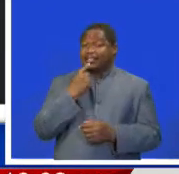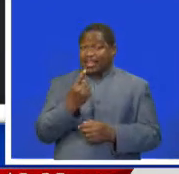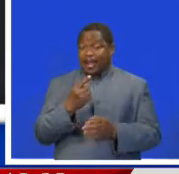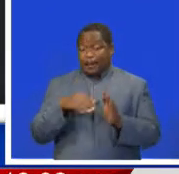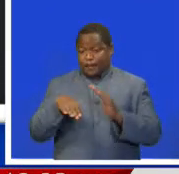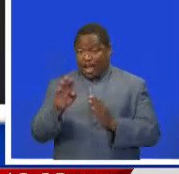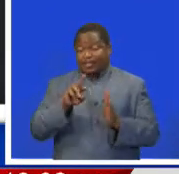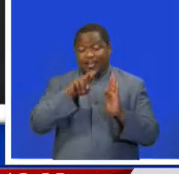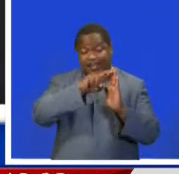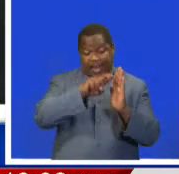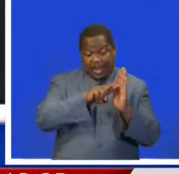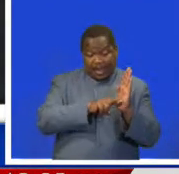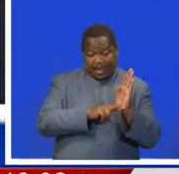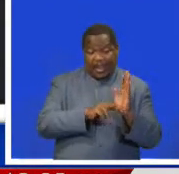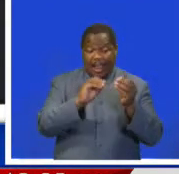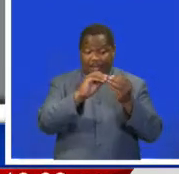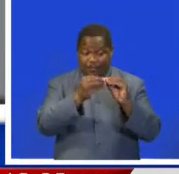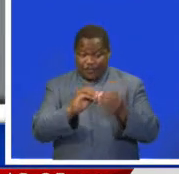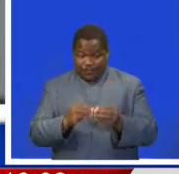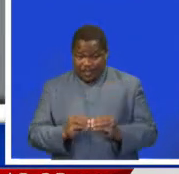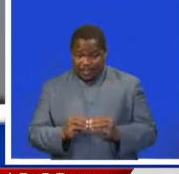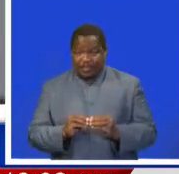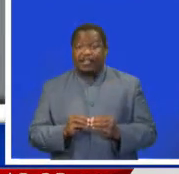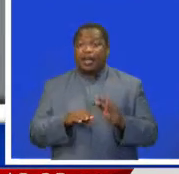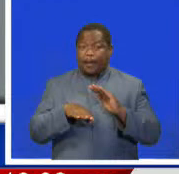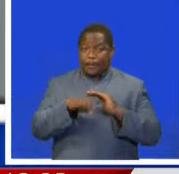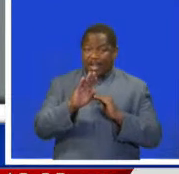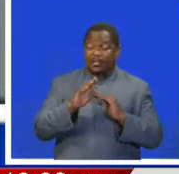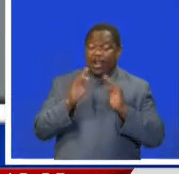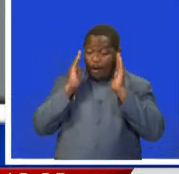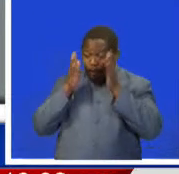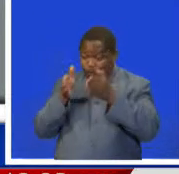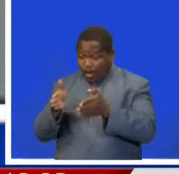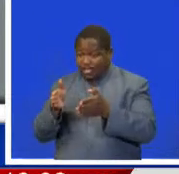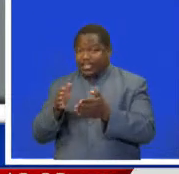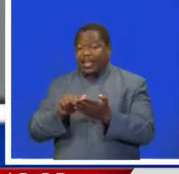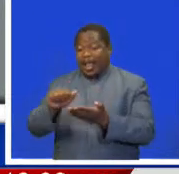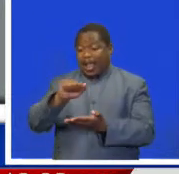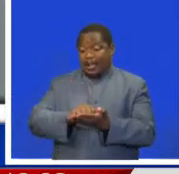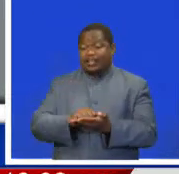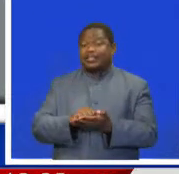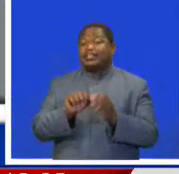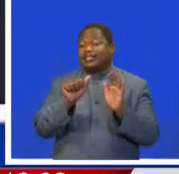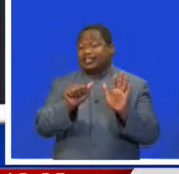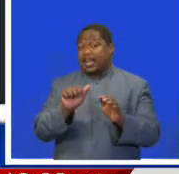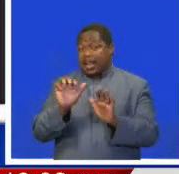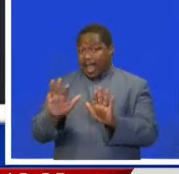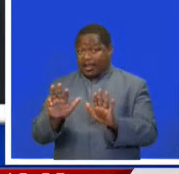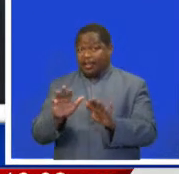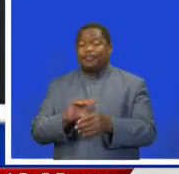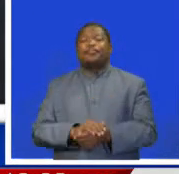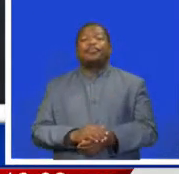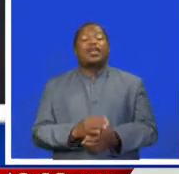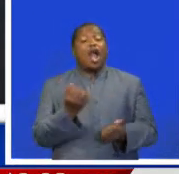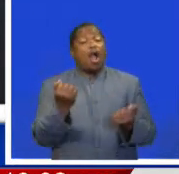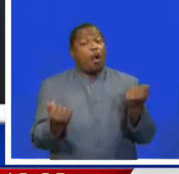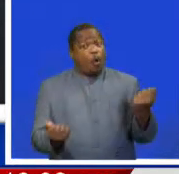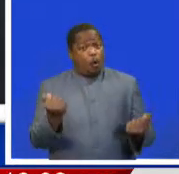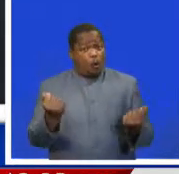195 sikunake loku ku section 69 walo wale sort of act tinkantolo vele